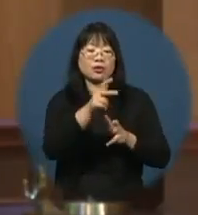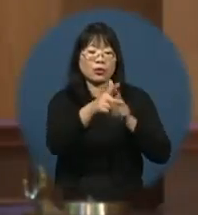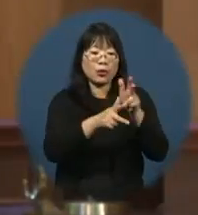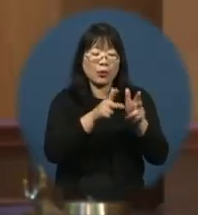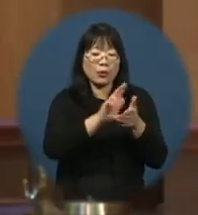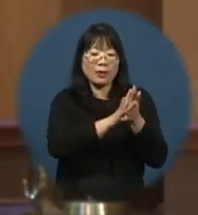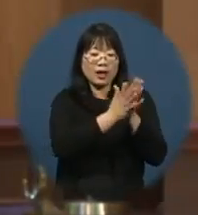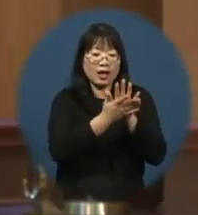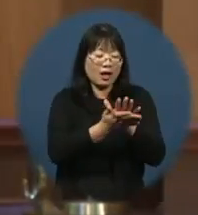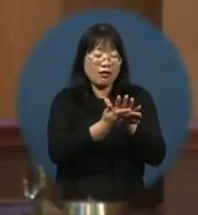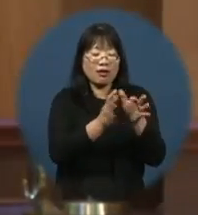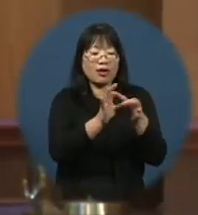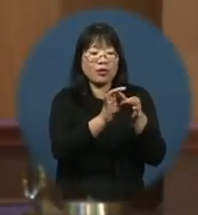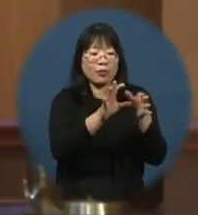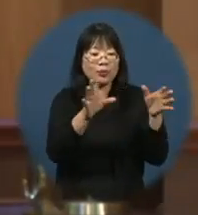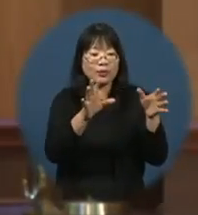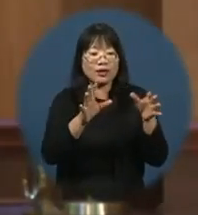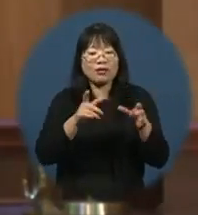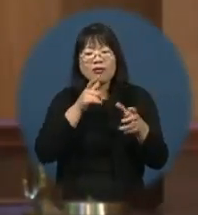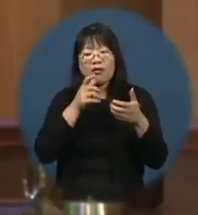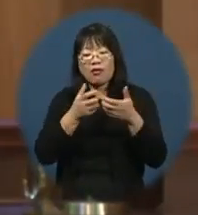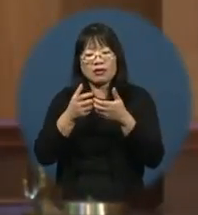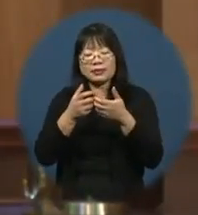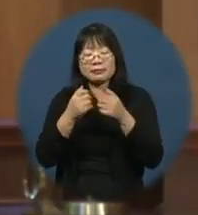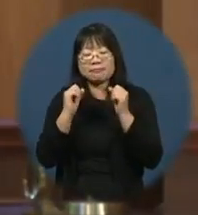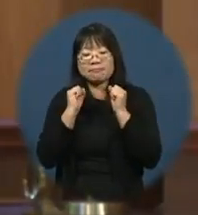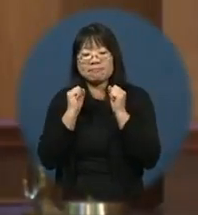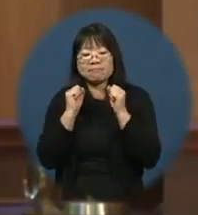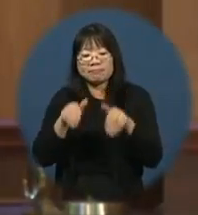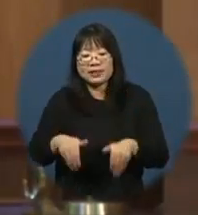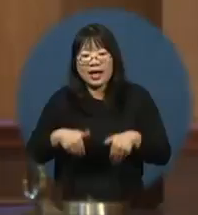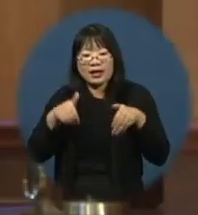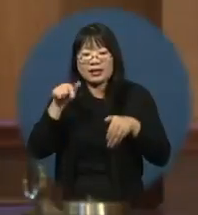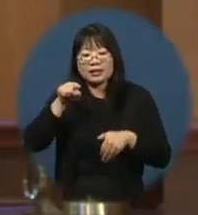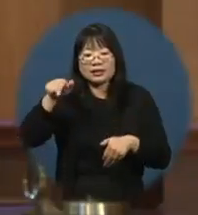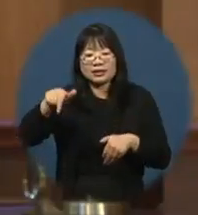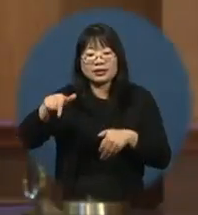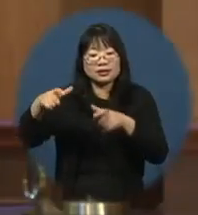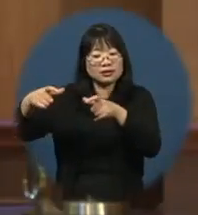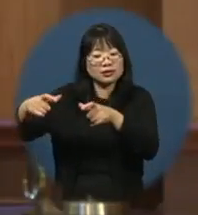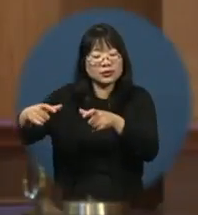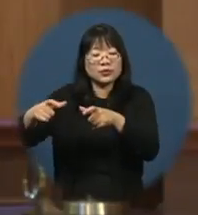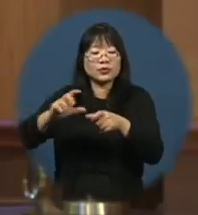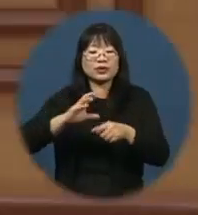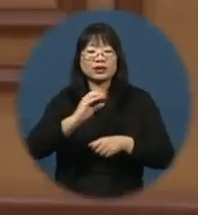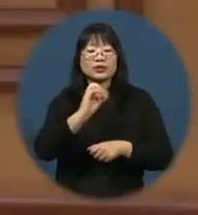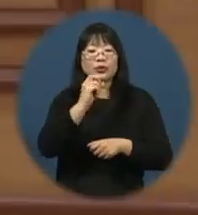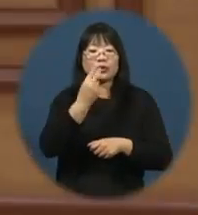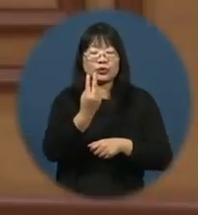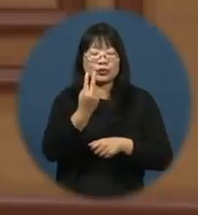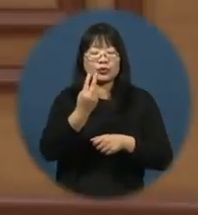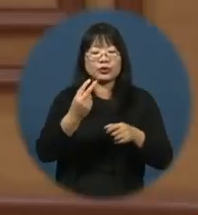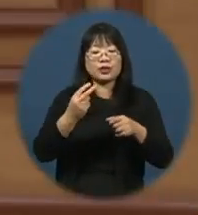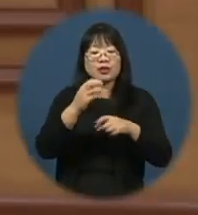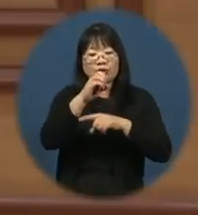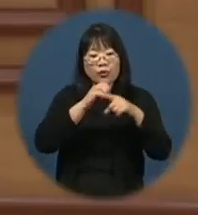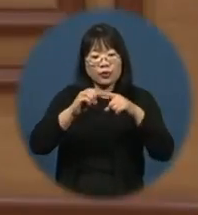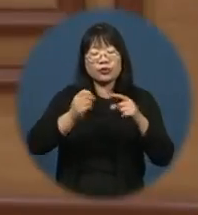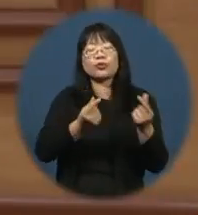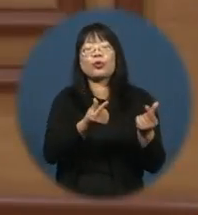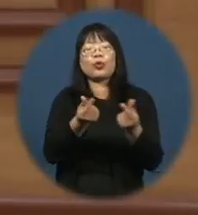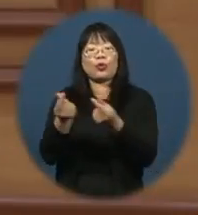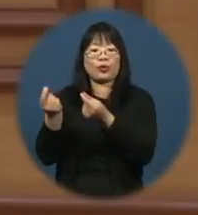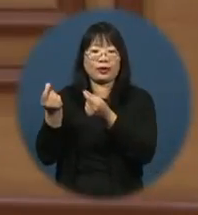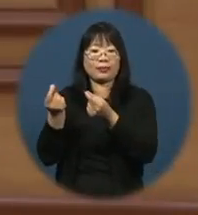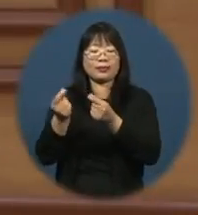거리가 먼 북극, 남극도 공업화의 네. 잔재인 이산화탄소의 영향은 똑같이 받는다. 네, 그렇죠. 아. 더욱 무서운